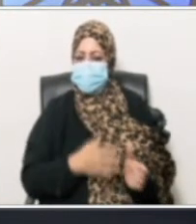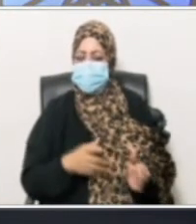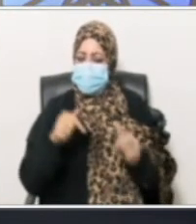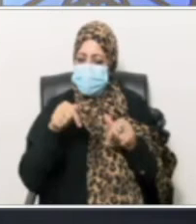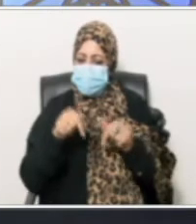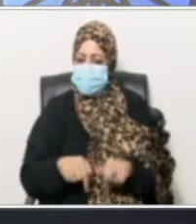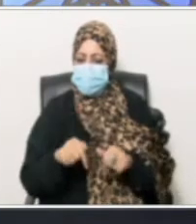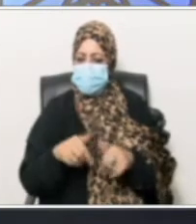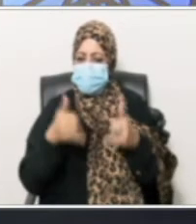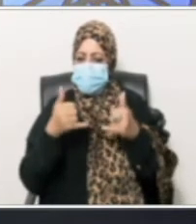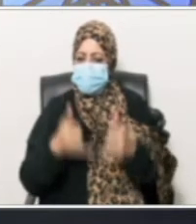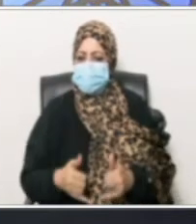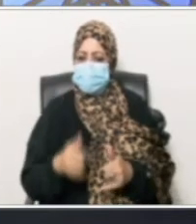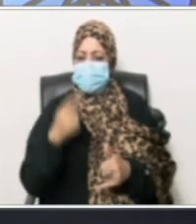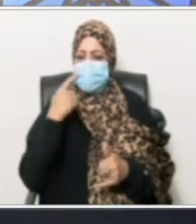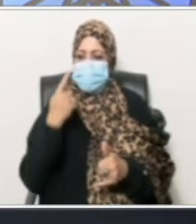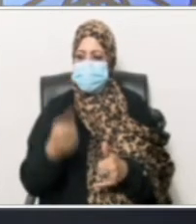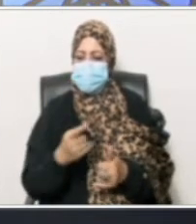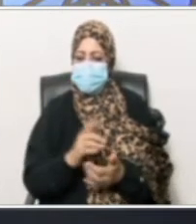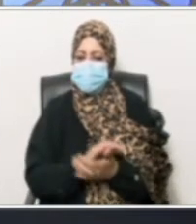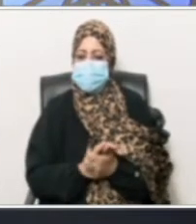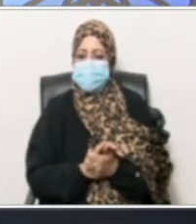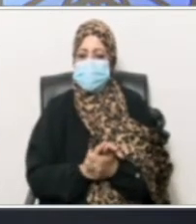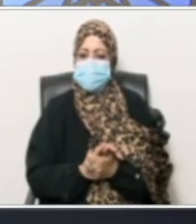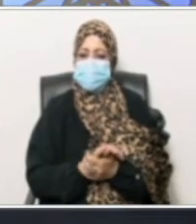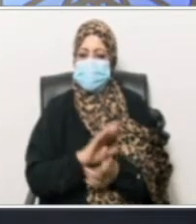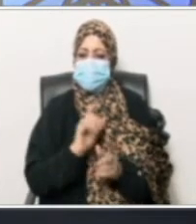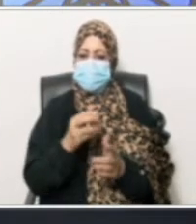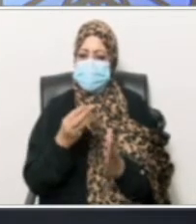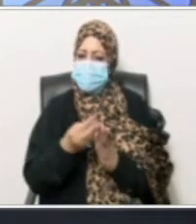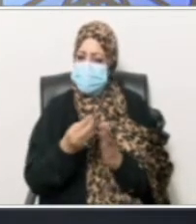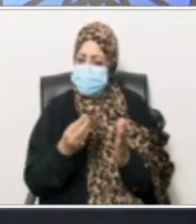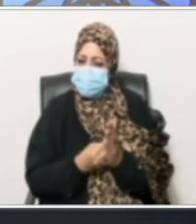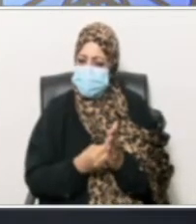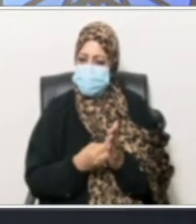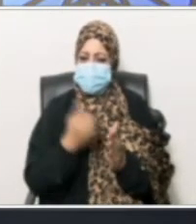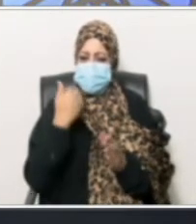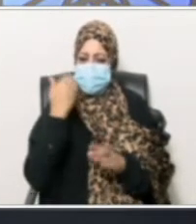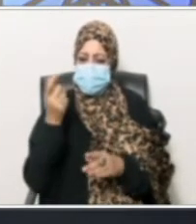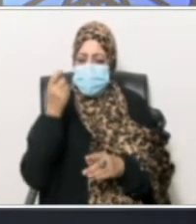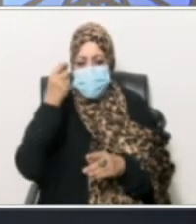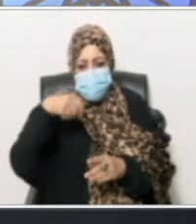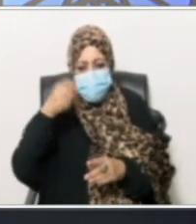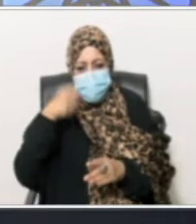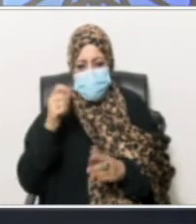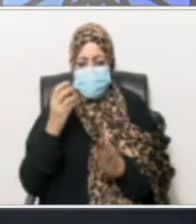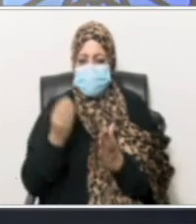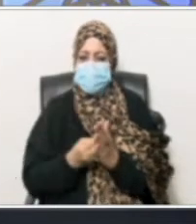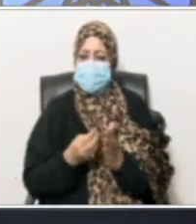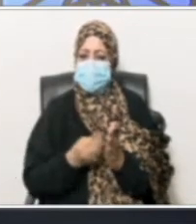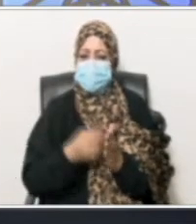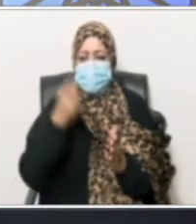عن المنكر ومن انكار الاجرام من اتباع المجرمين اللي زي هالمعروف هذا فيه.